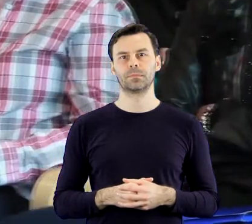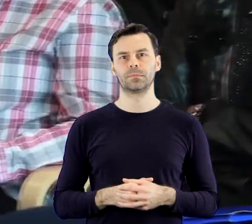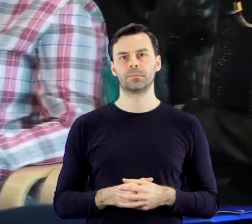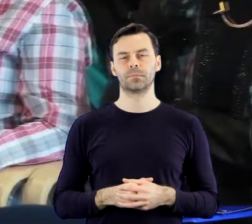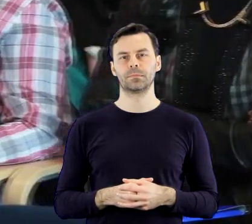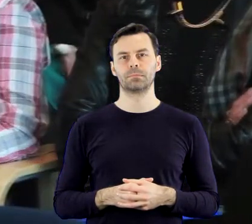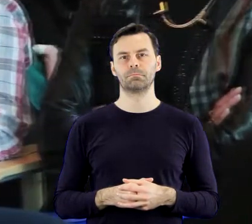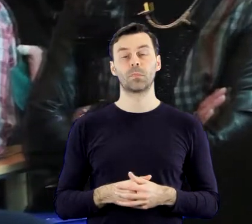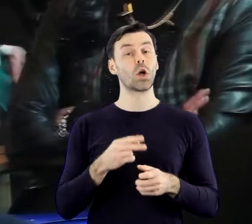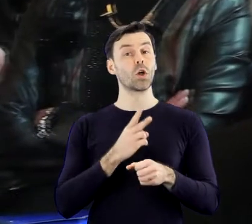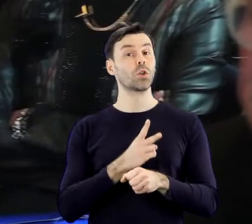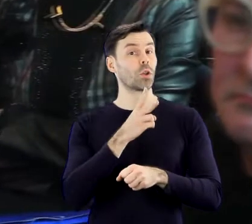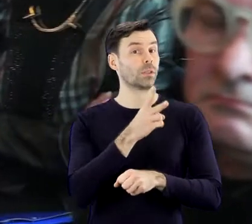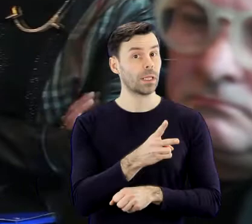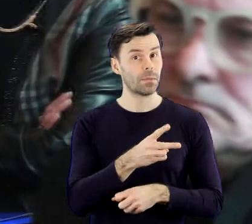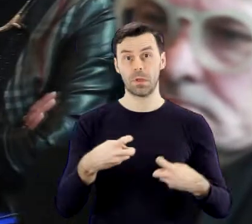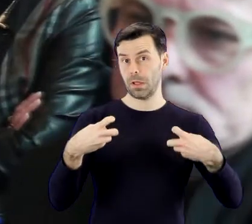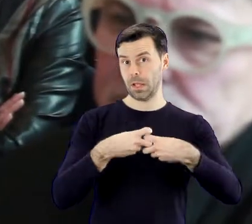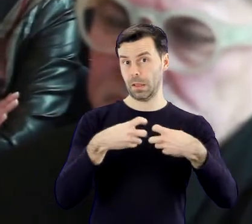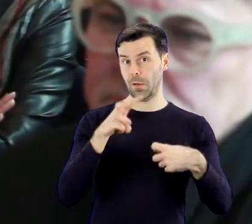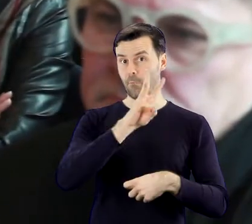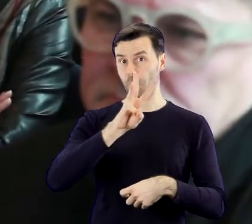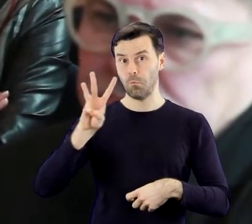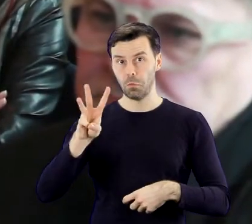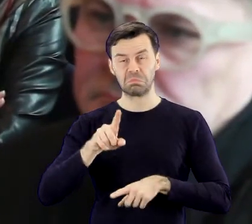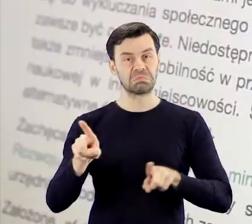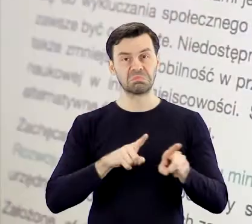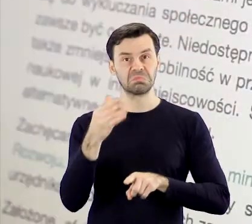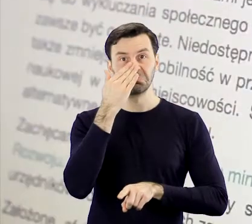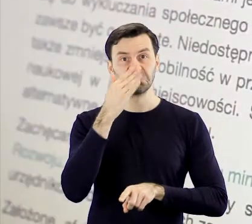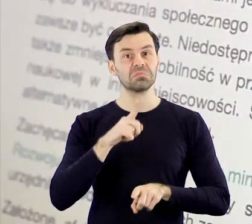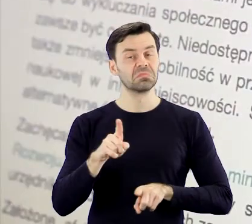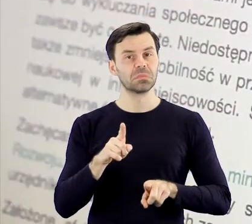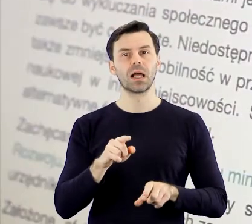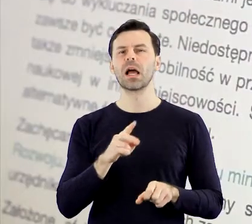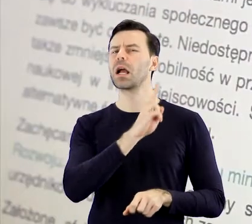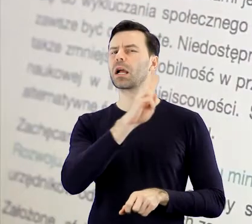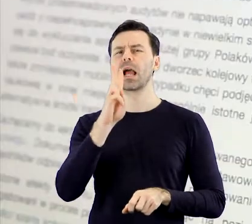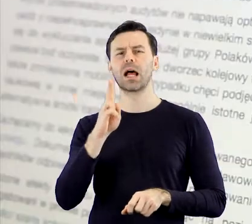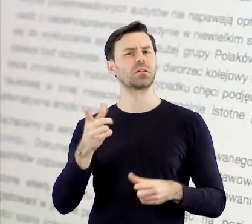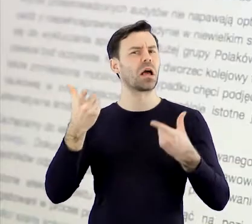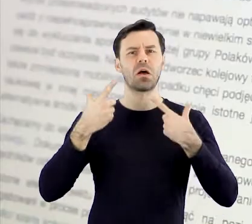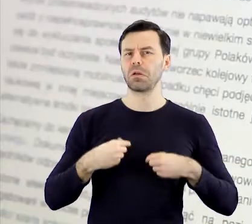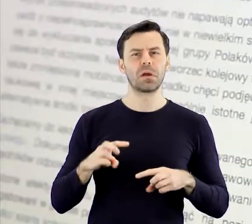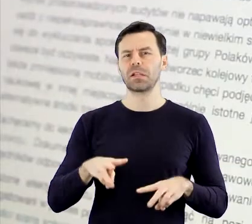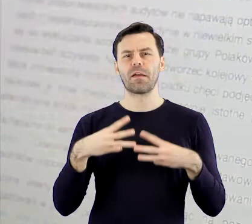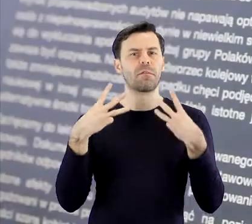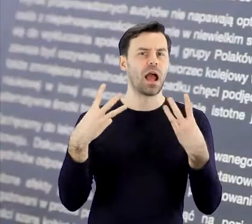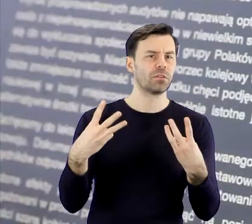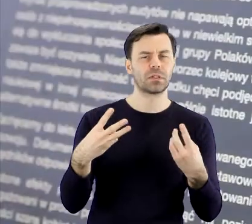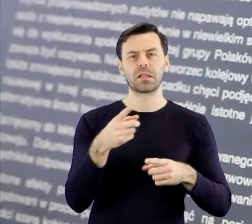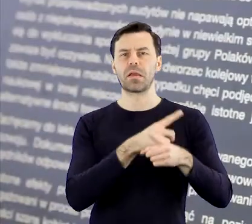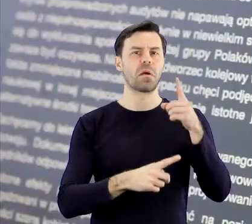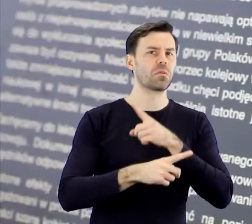Dostępność w przypadku stron internetowych oznacza, że każda osoba, niezależnie od rodzaju swojej niepełnosprawności, czy tego, czy jest